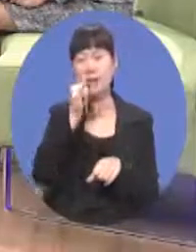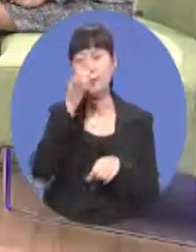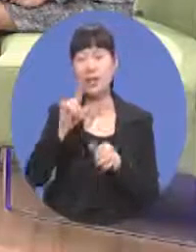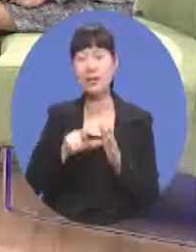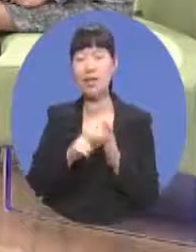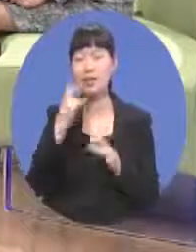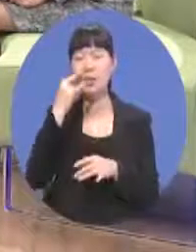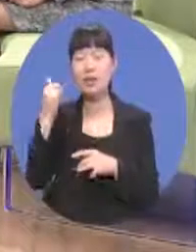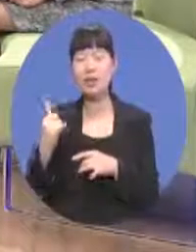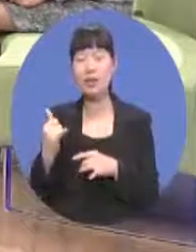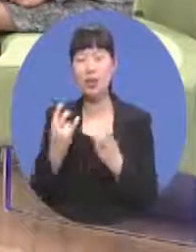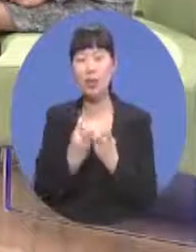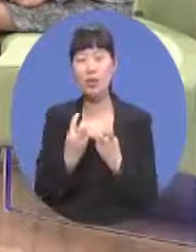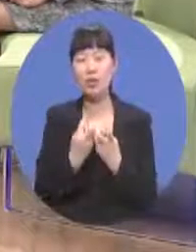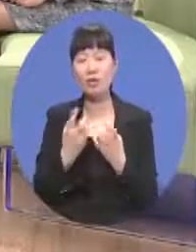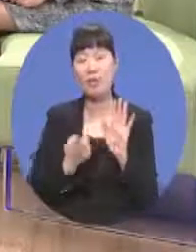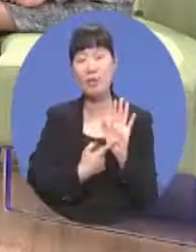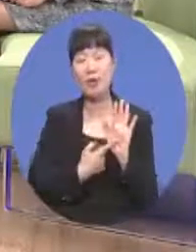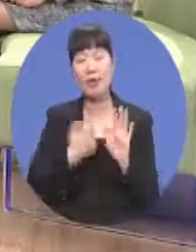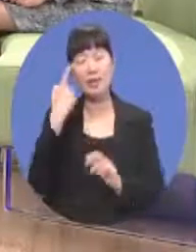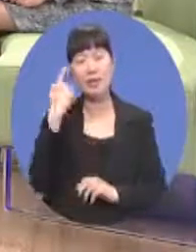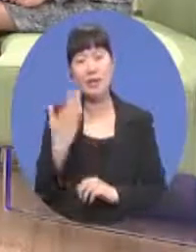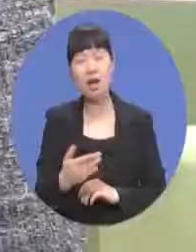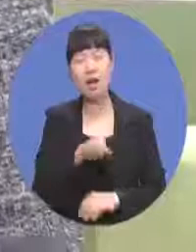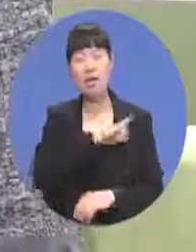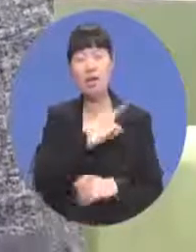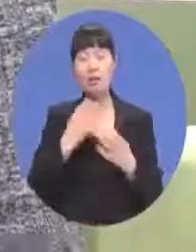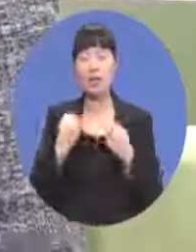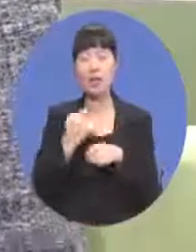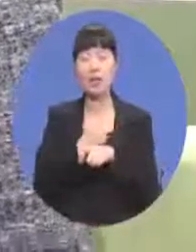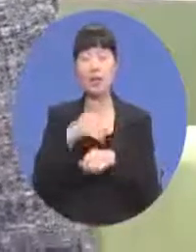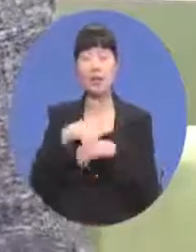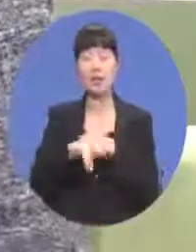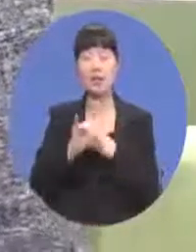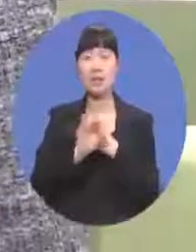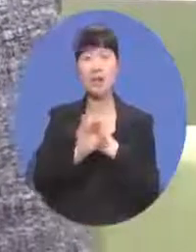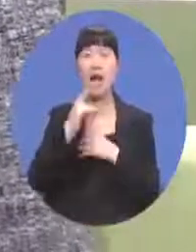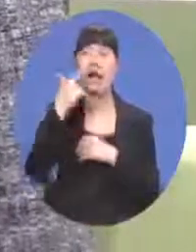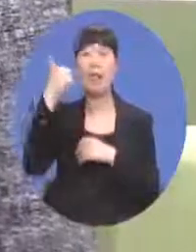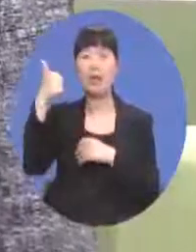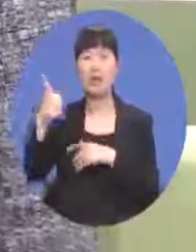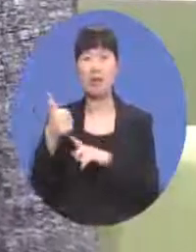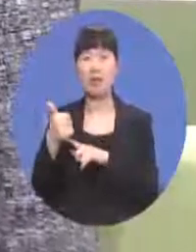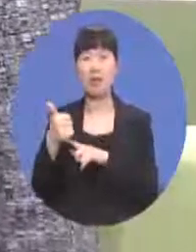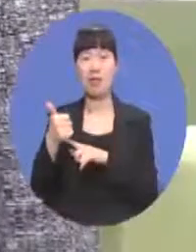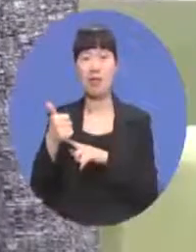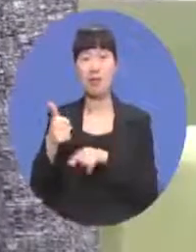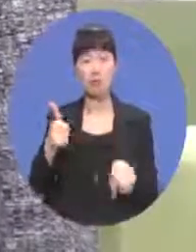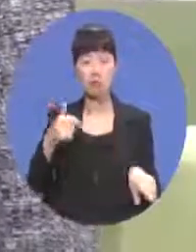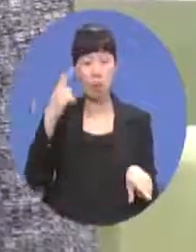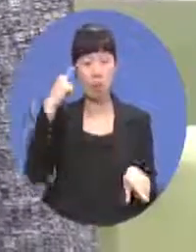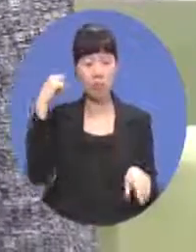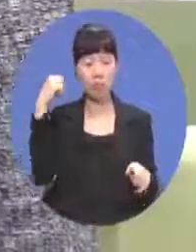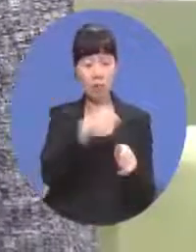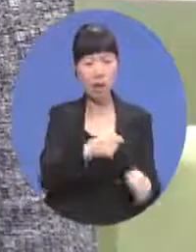그때 부모님이 그걸 어떻게 반응해줬냐. 가장 많이 하는 게 뭐냐면 특히 아빠들이 너는 왜 못